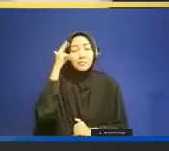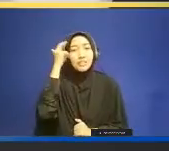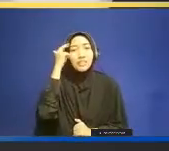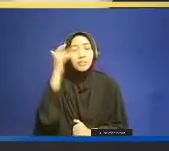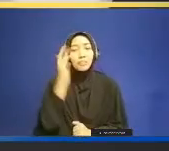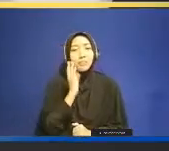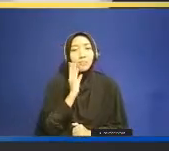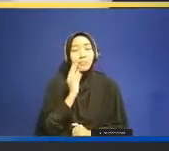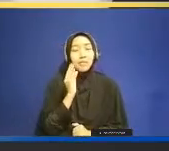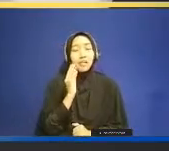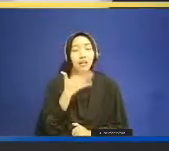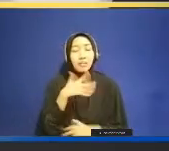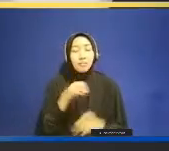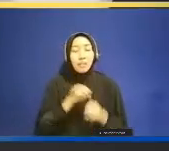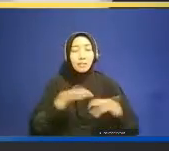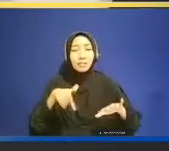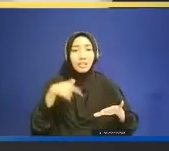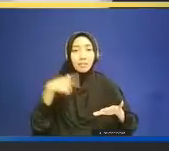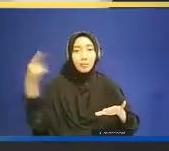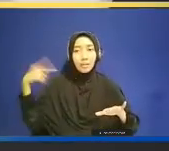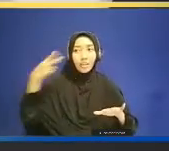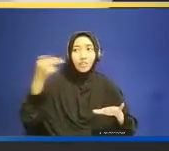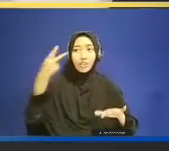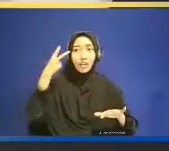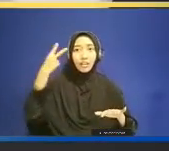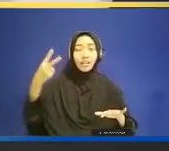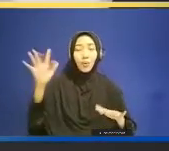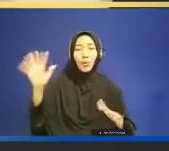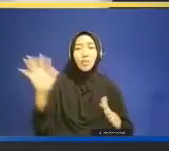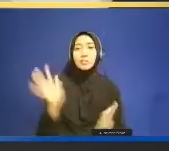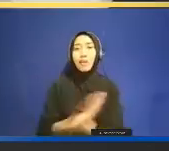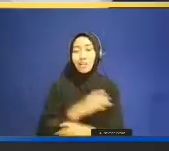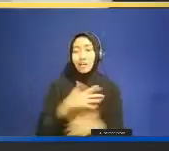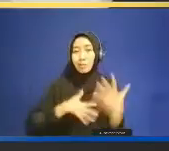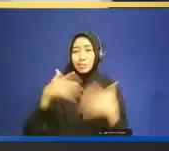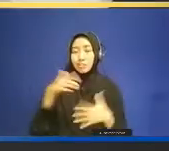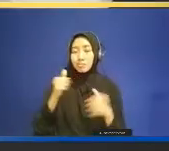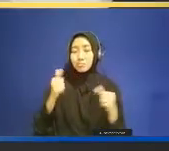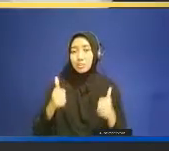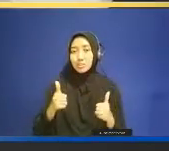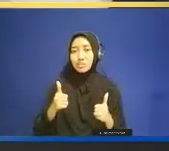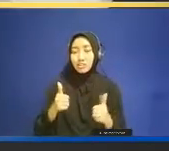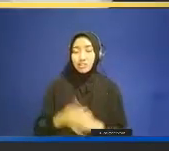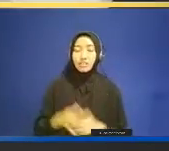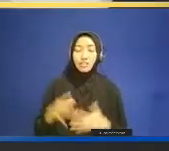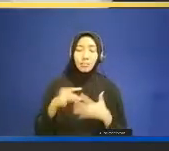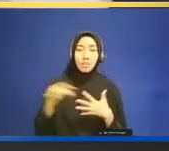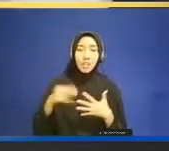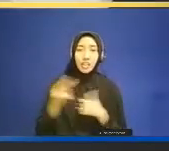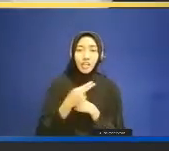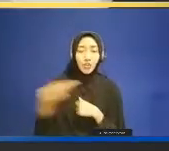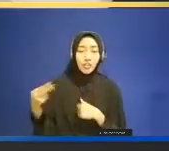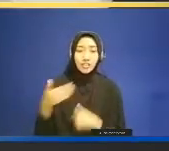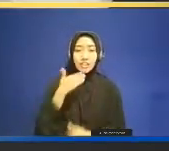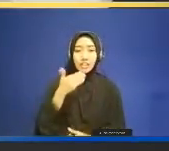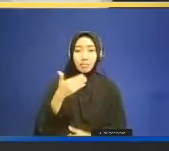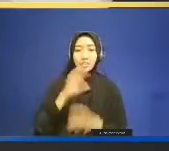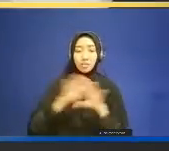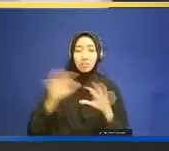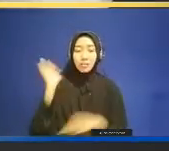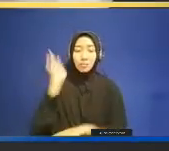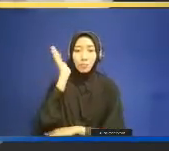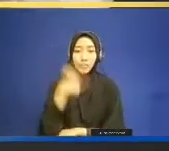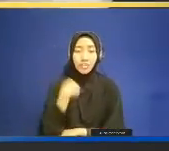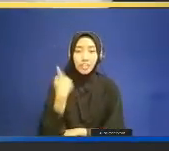nih meminta Indonesia jauh lebih melihat oh ternyata ada kesempatan yang lebih besar yang bisa diambil gitu oleh Indonesia terima kasih banyak para panelis